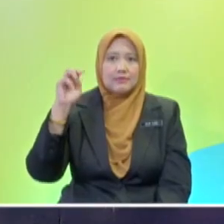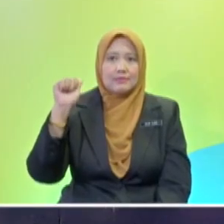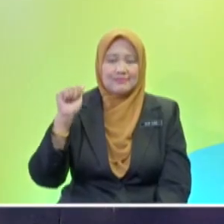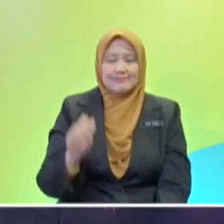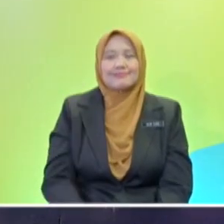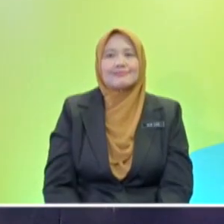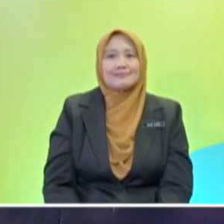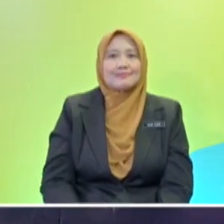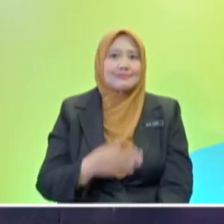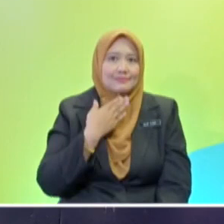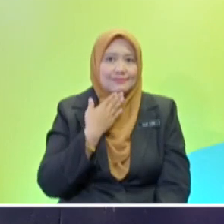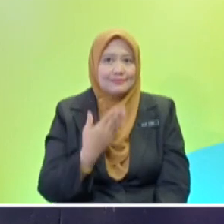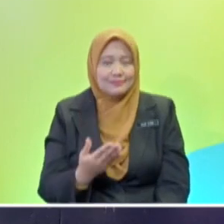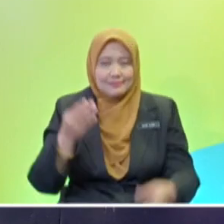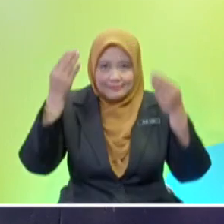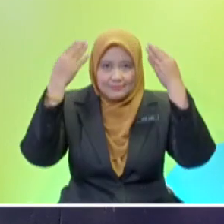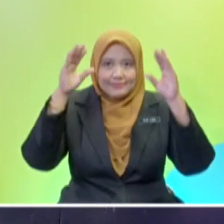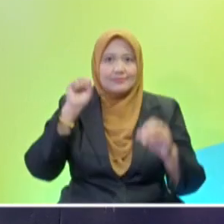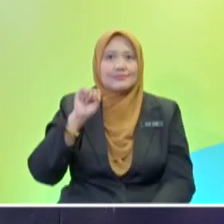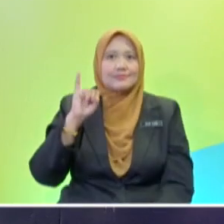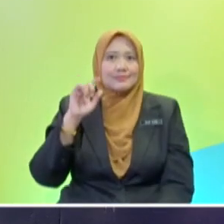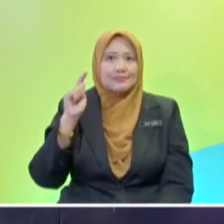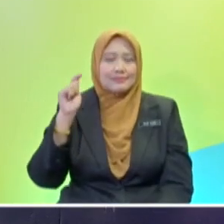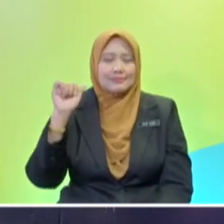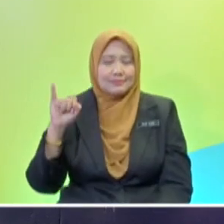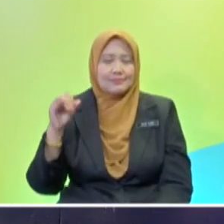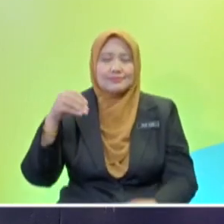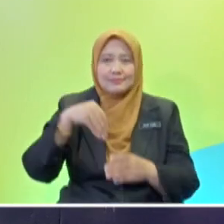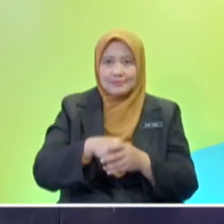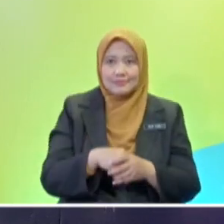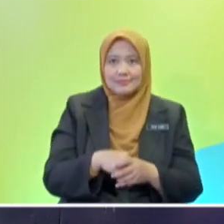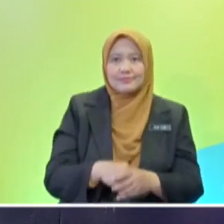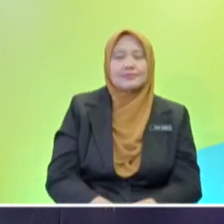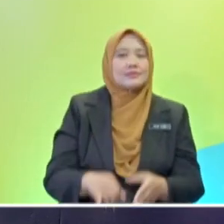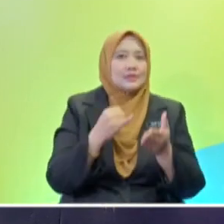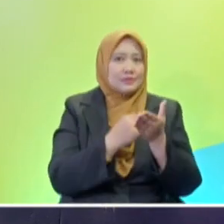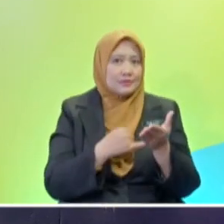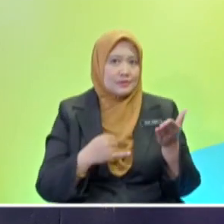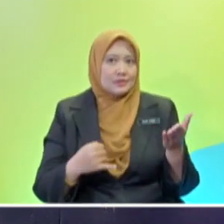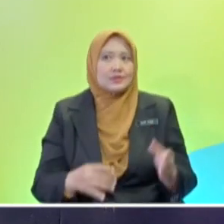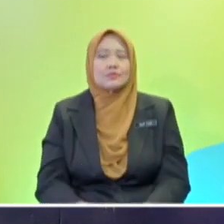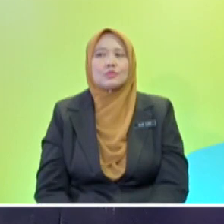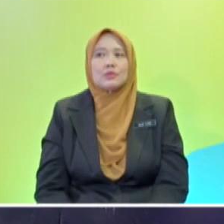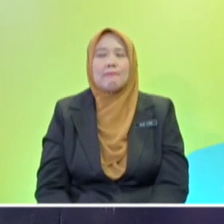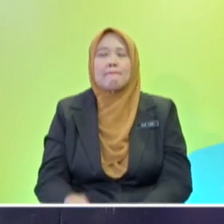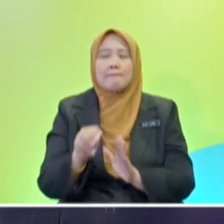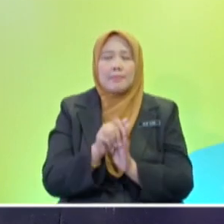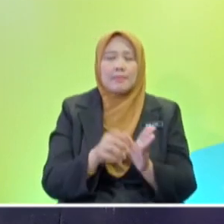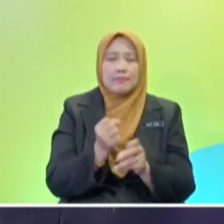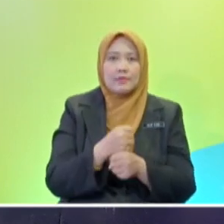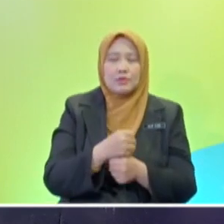yang telah mengajak kita di dalam mata pelajaran pendidikan adalah membentuk dan